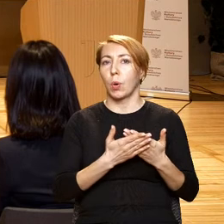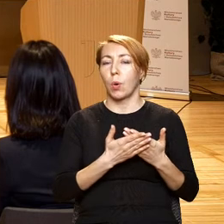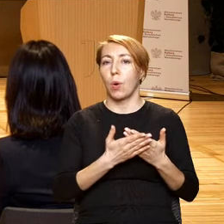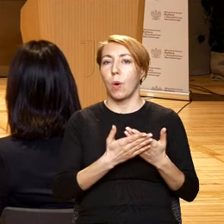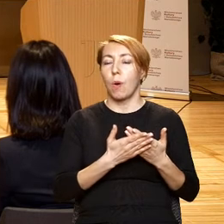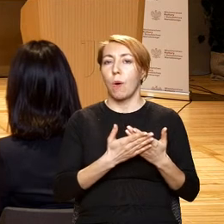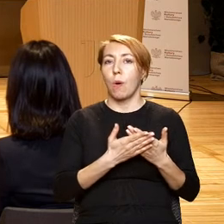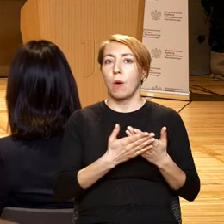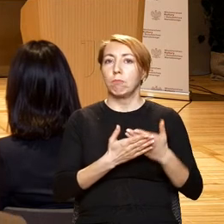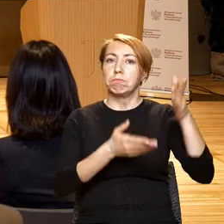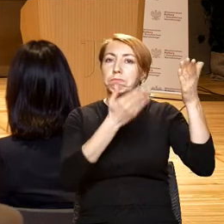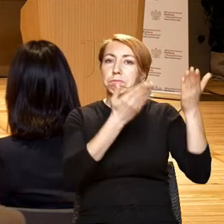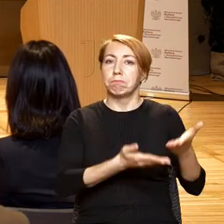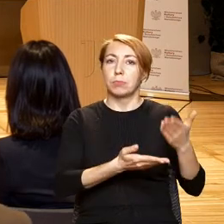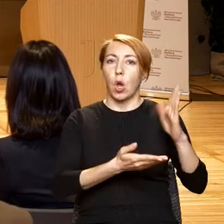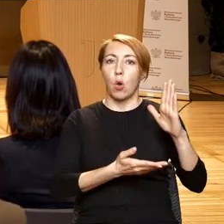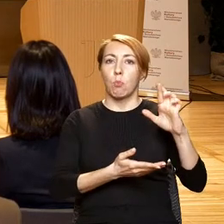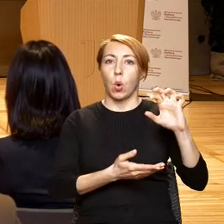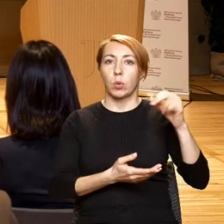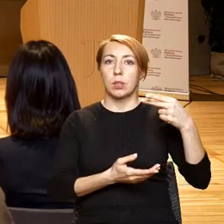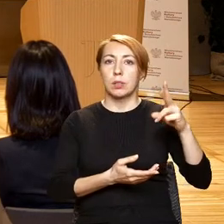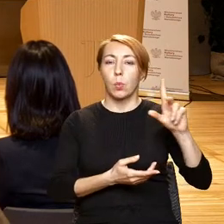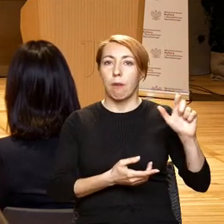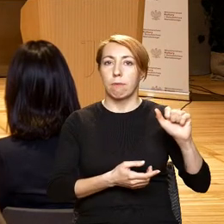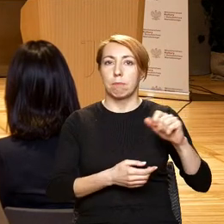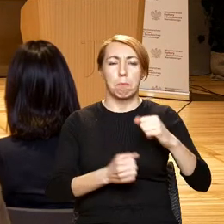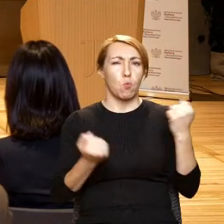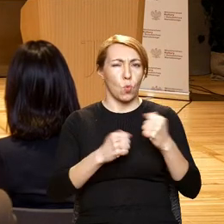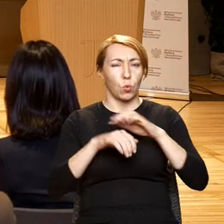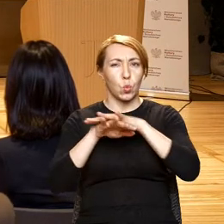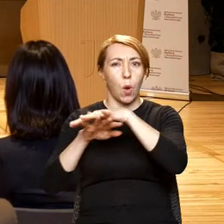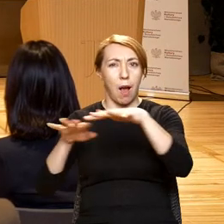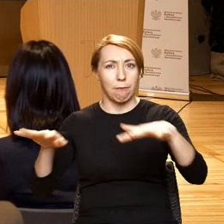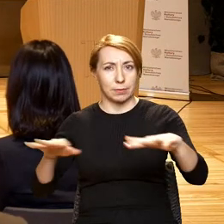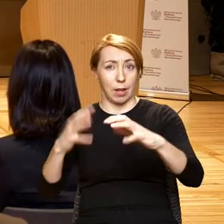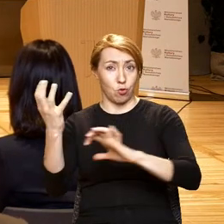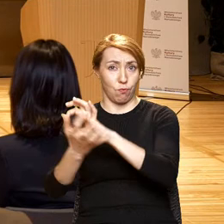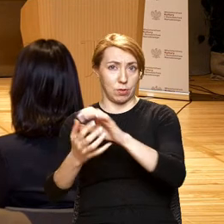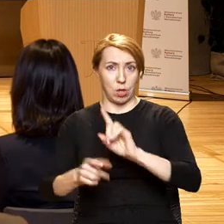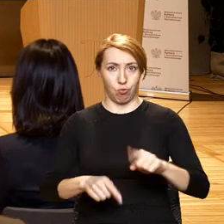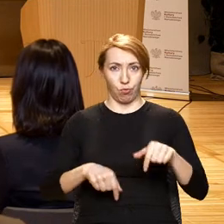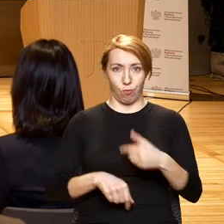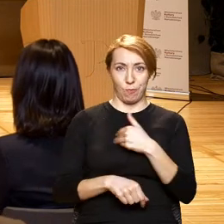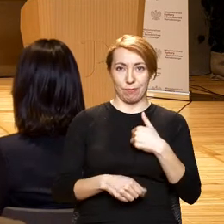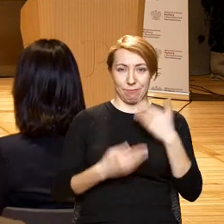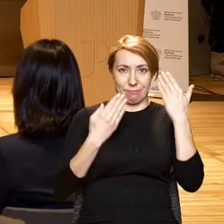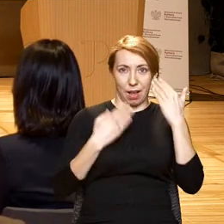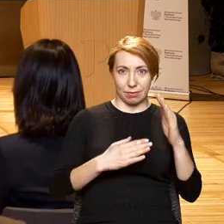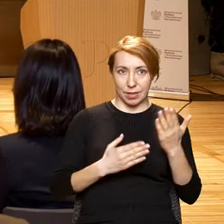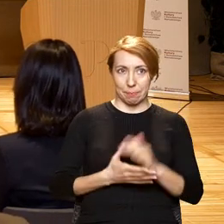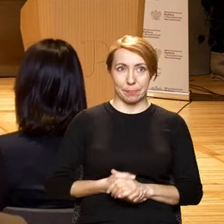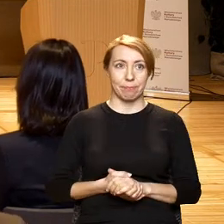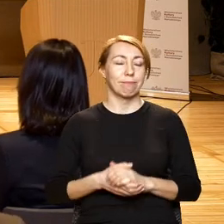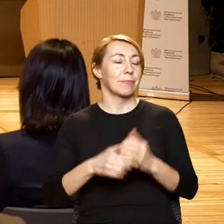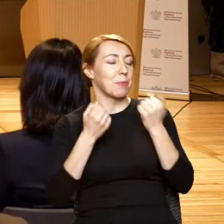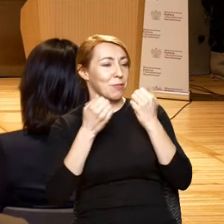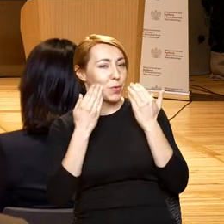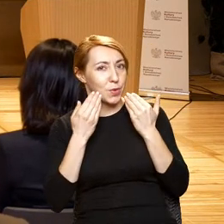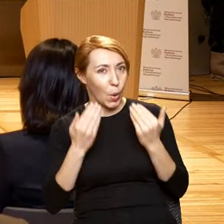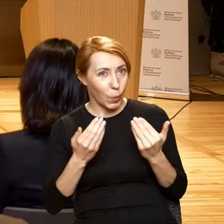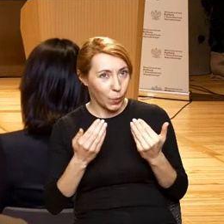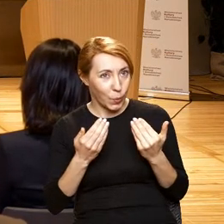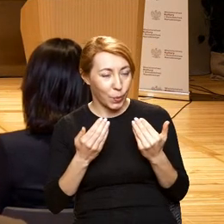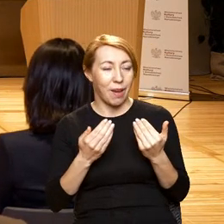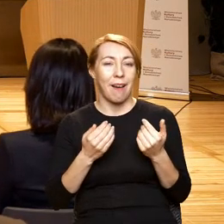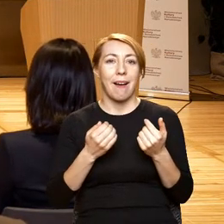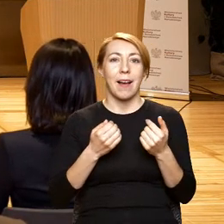na świecie niż w Polsce? Gdyby pani nam, pani profesor, naświetliła. Dobrze, dziękuję bardzo i jeszcze raz bardzo dziękuję